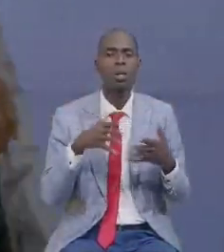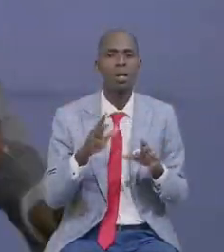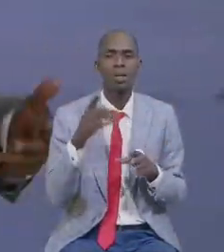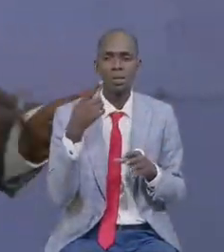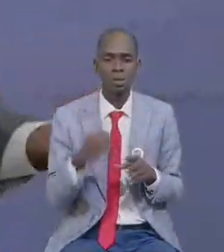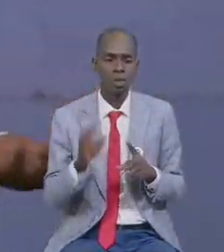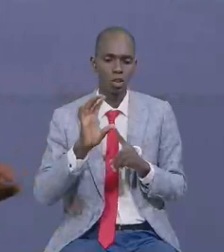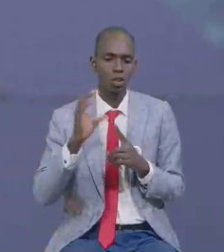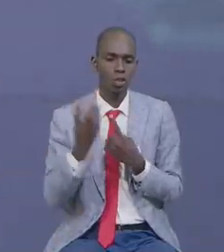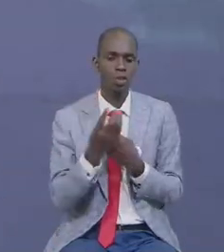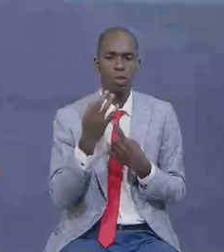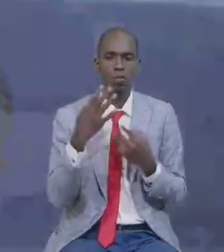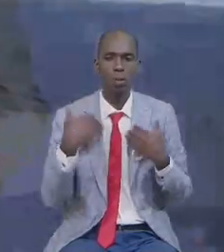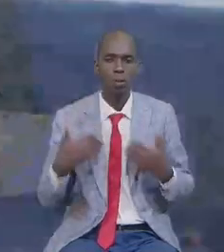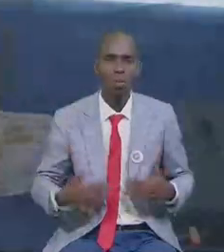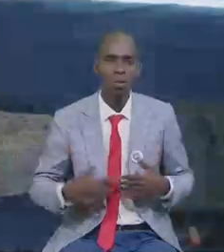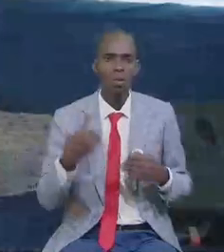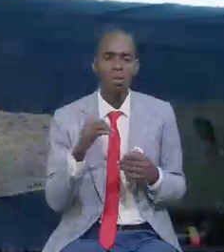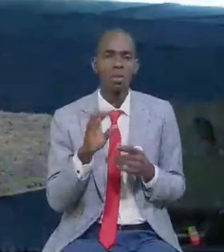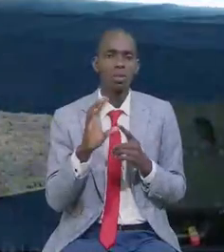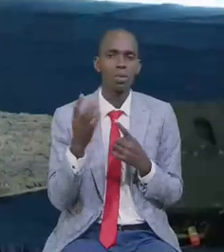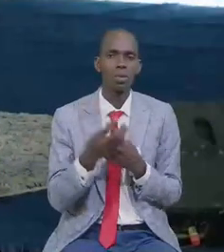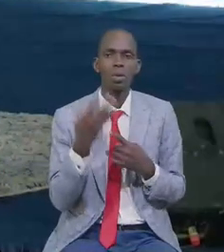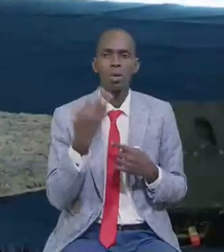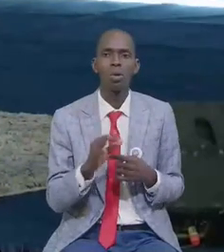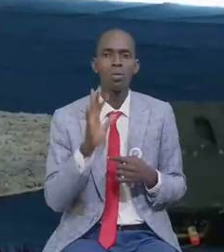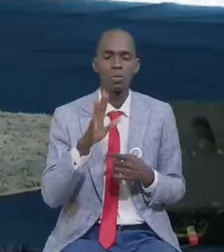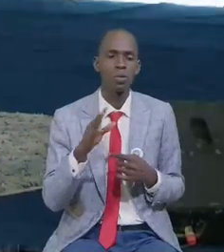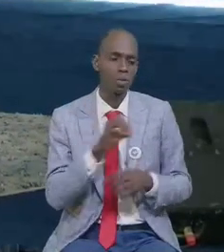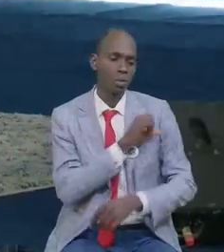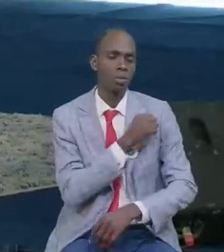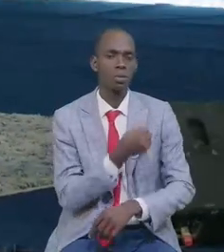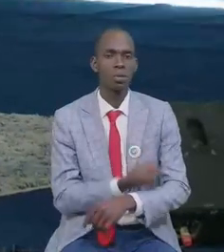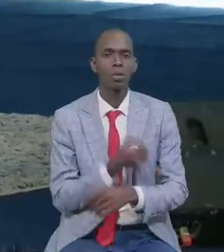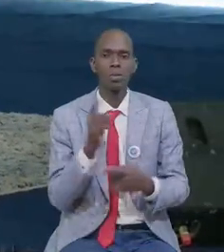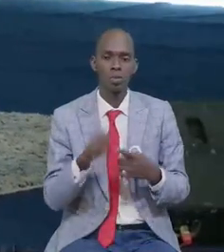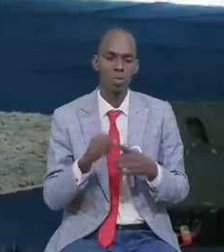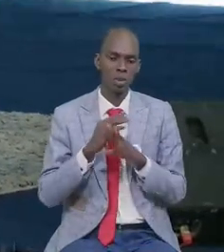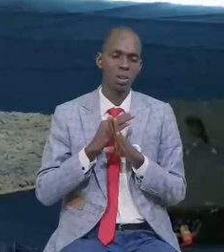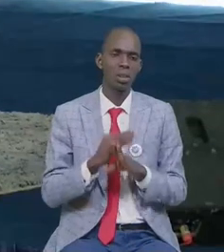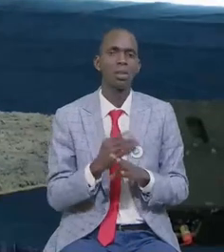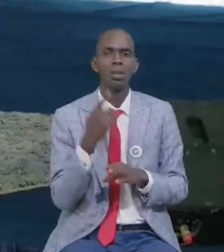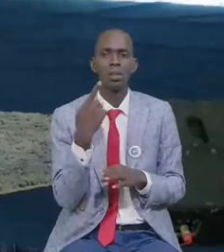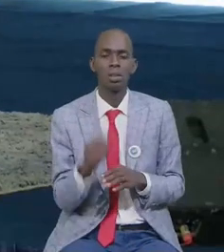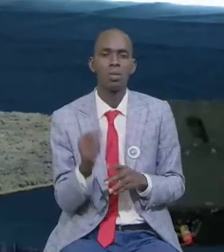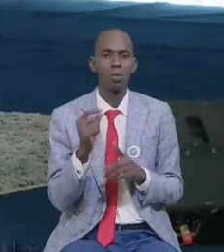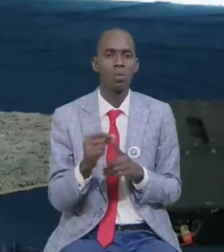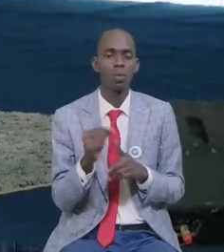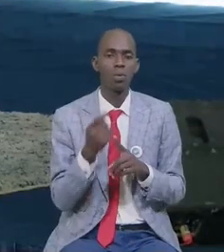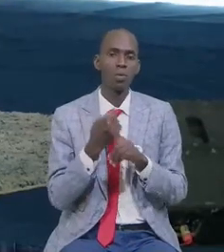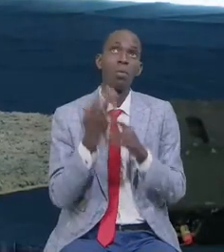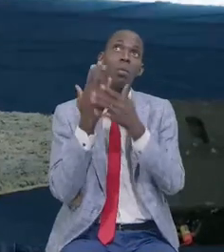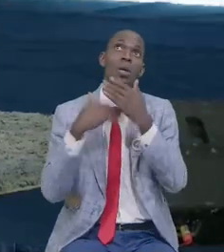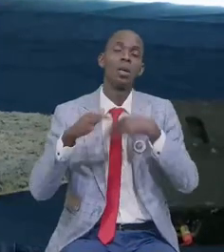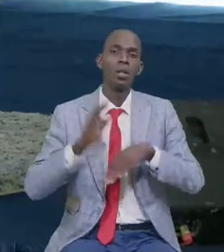de votre corps et la condition de votre force de vous d'empêcher le message du ciel